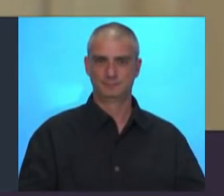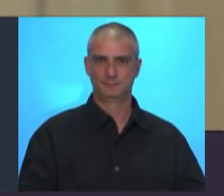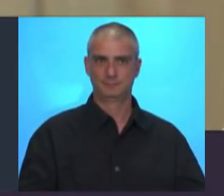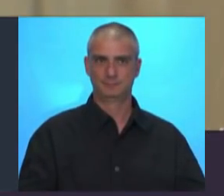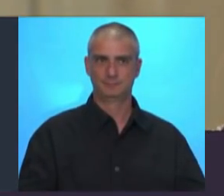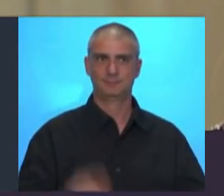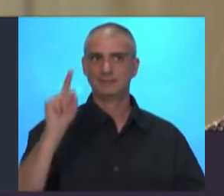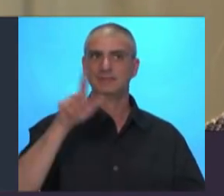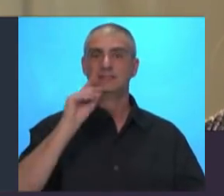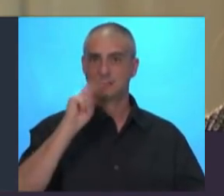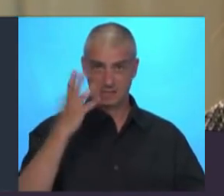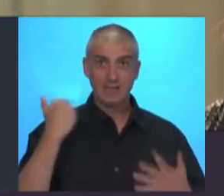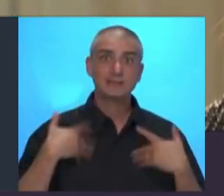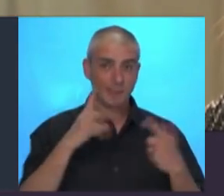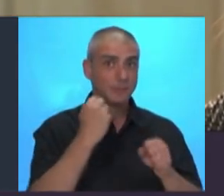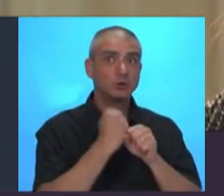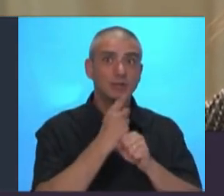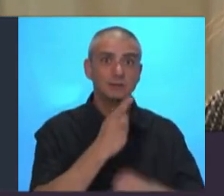זידן היה שמח במה שעשית?